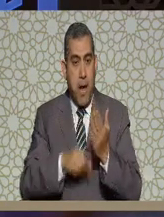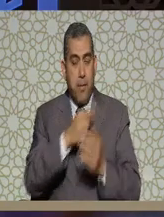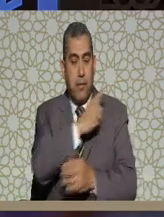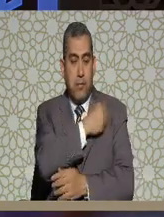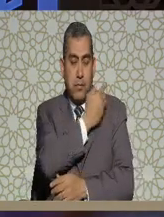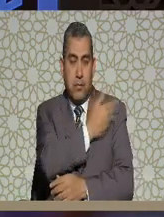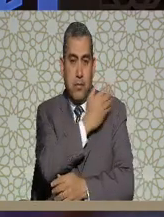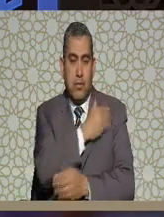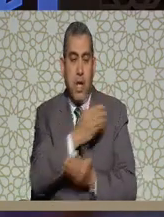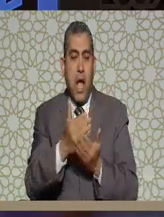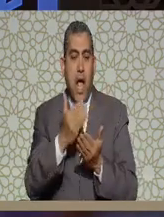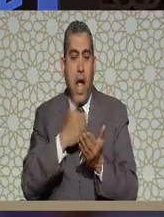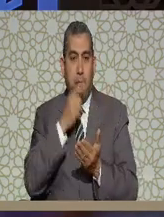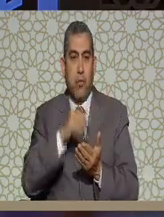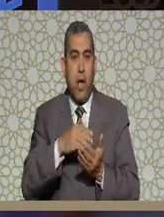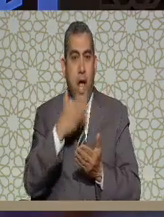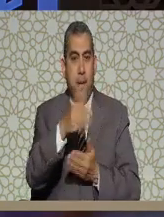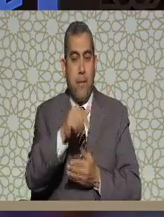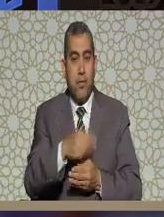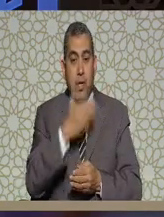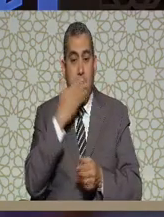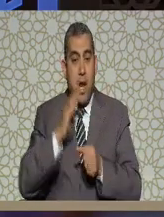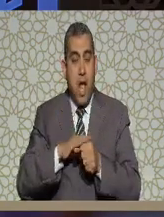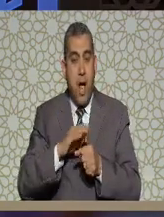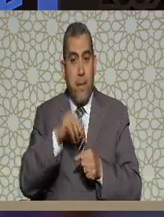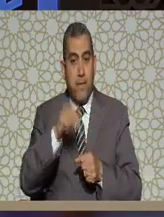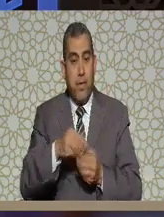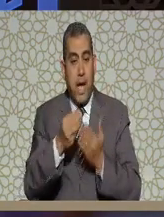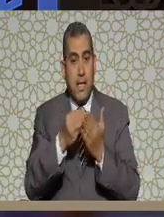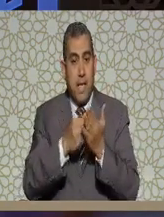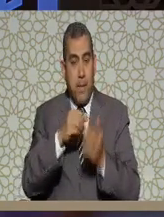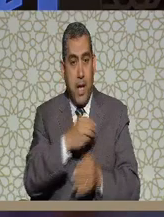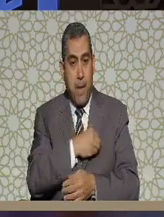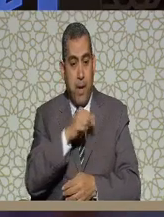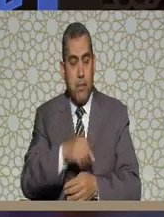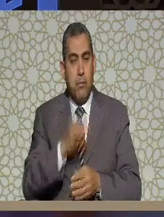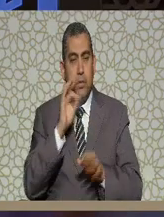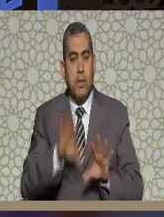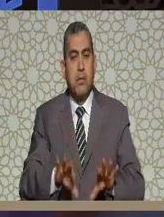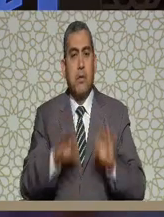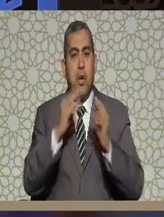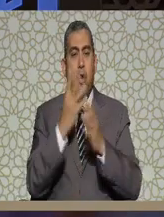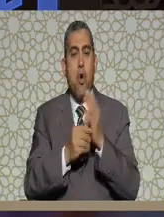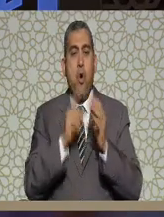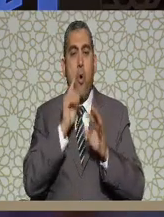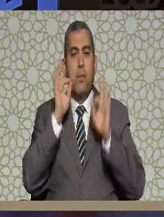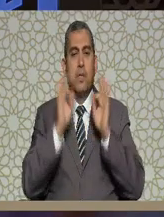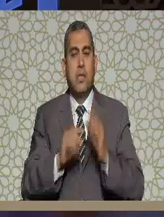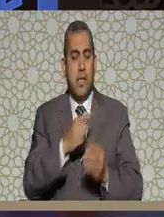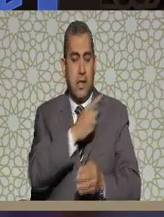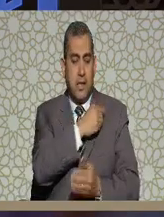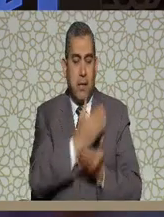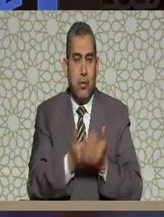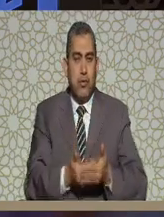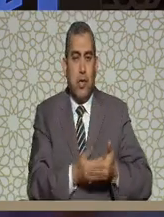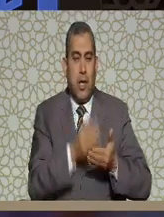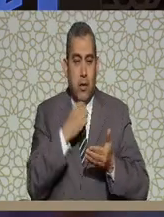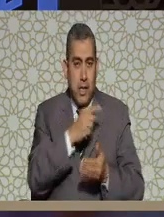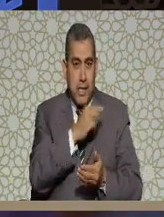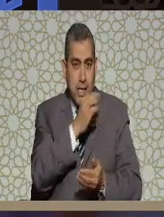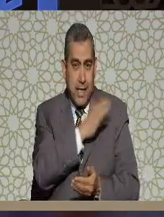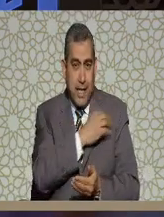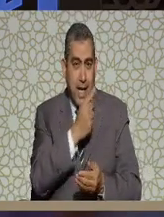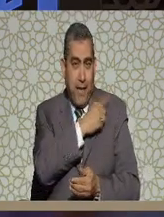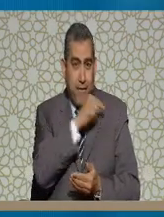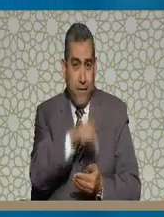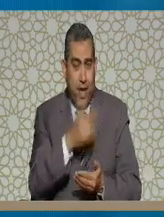اخرى من صام رمضان ايمانا واحتسابا عاد كيوم ولدت امه انا عندي اعتقاد وعندي تحليل لكل